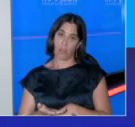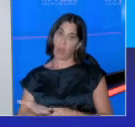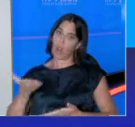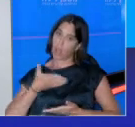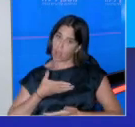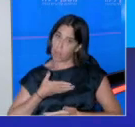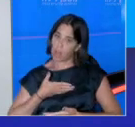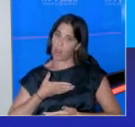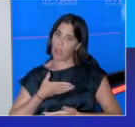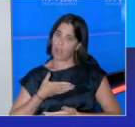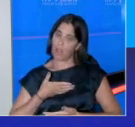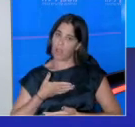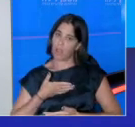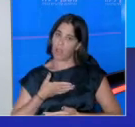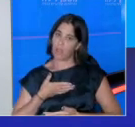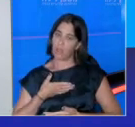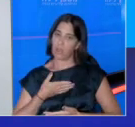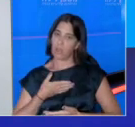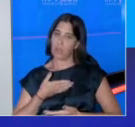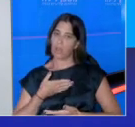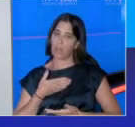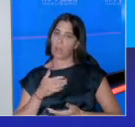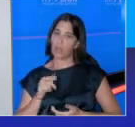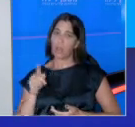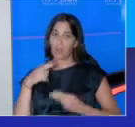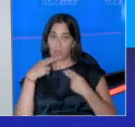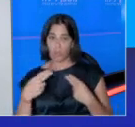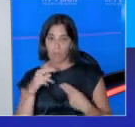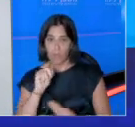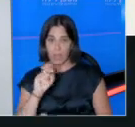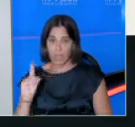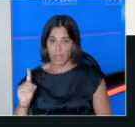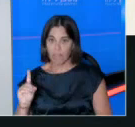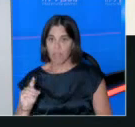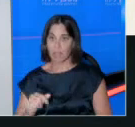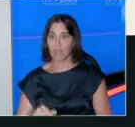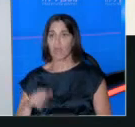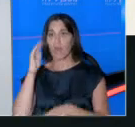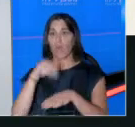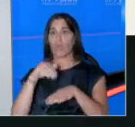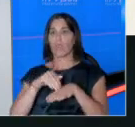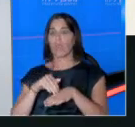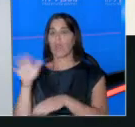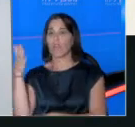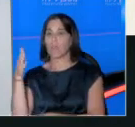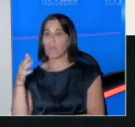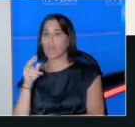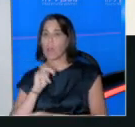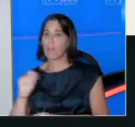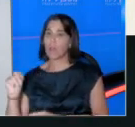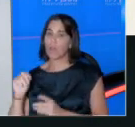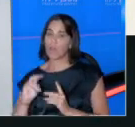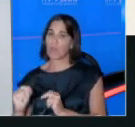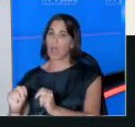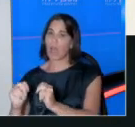לקבל את הדין, אז... תגובת ניר דוד להלן, בהודעתה של המדינה בנושא נחל האסי, כפי שנמסרה היום